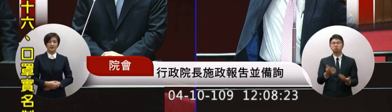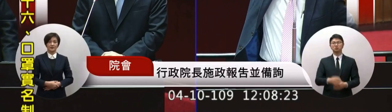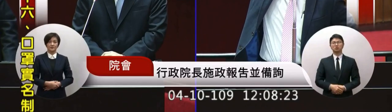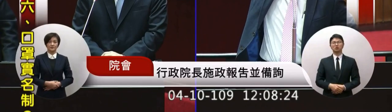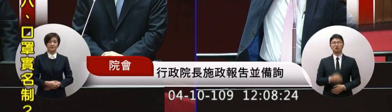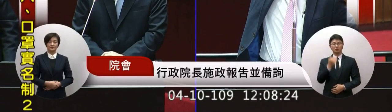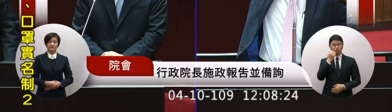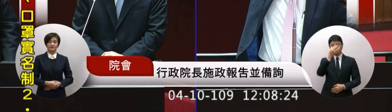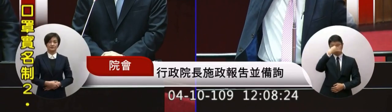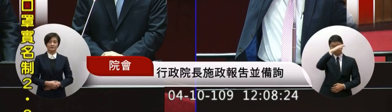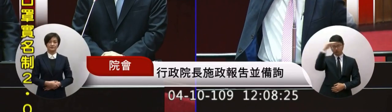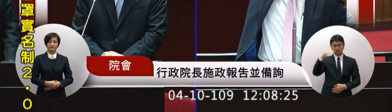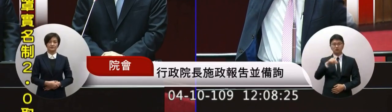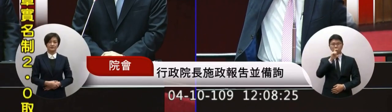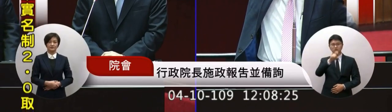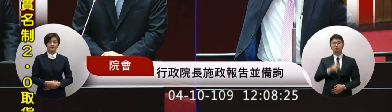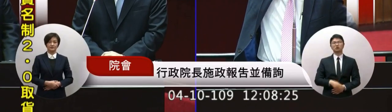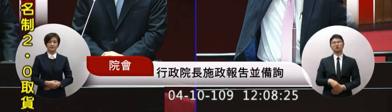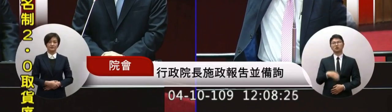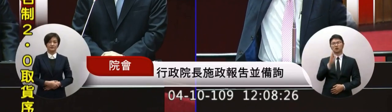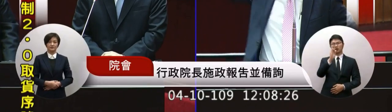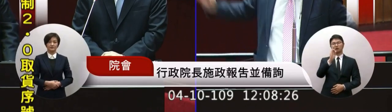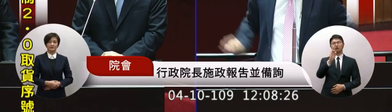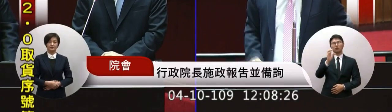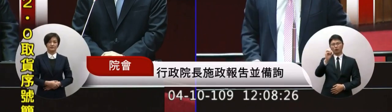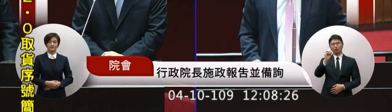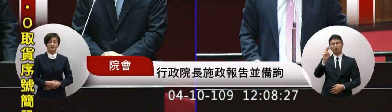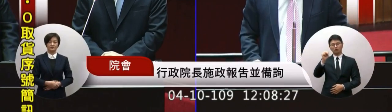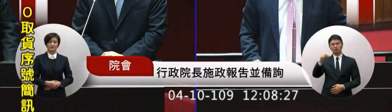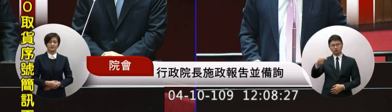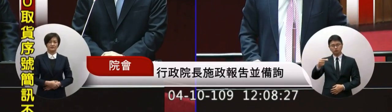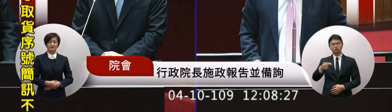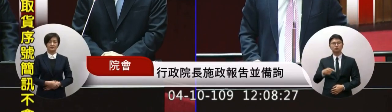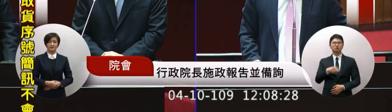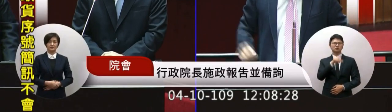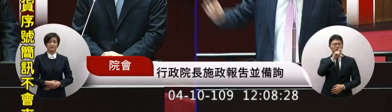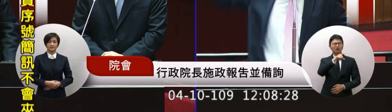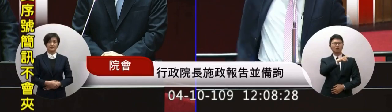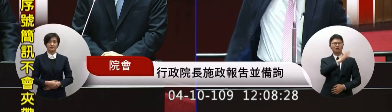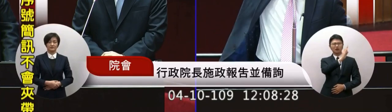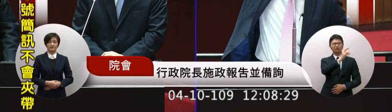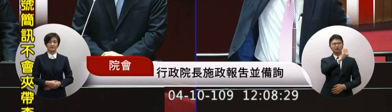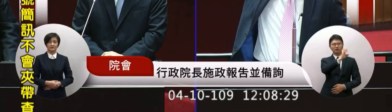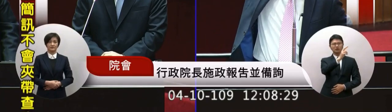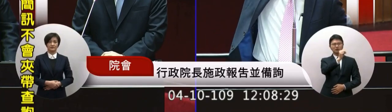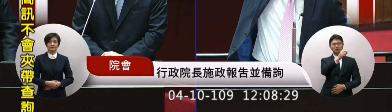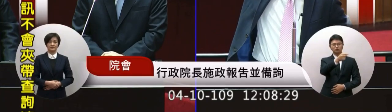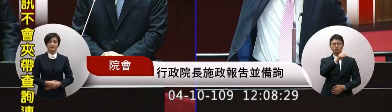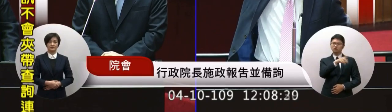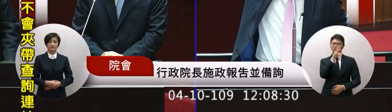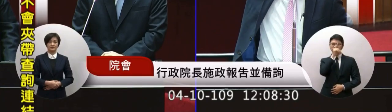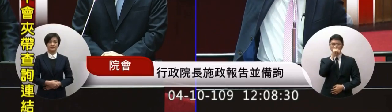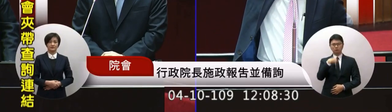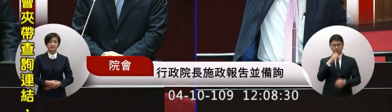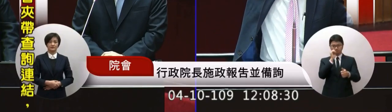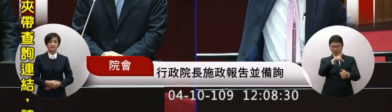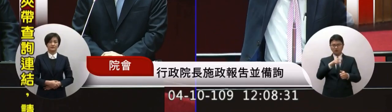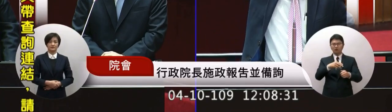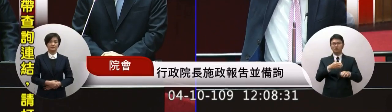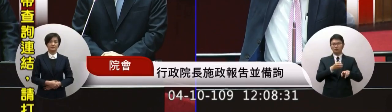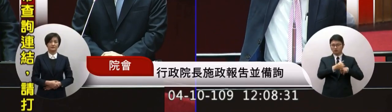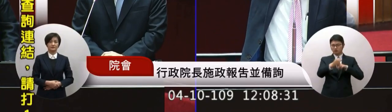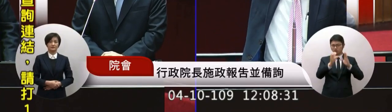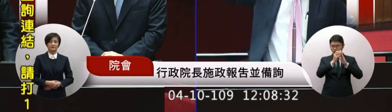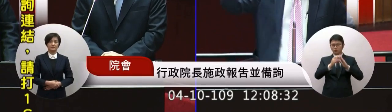扇，为什么要给我叫分散呢？这我就一直不懂，所以我一直要求铁道局这个部分要赶快改回来，他现在不敢